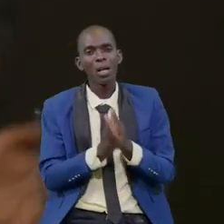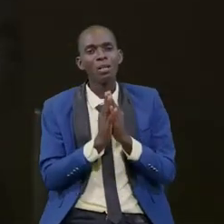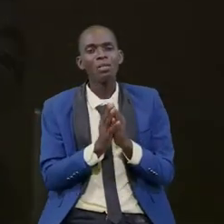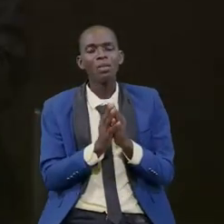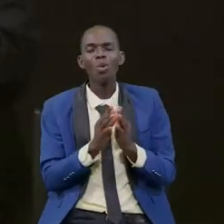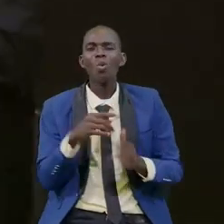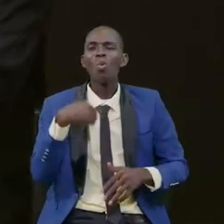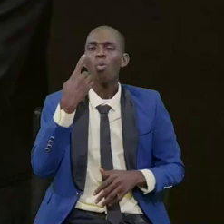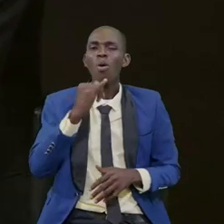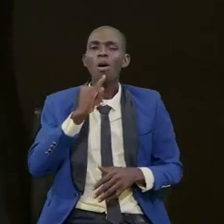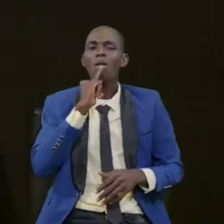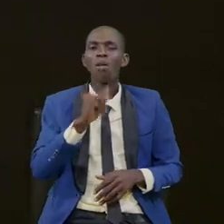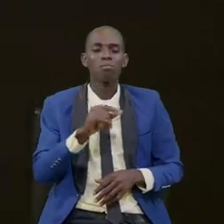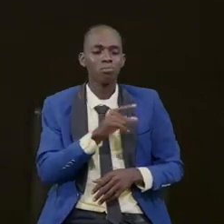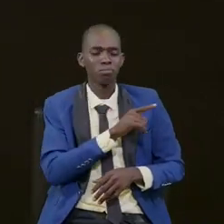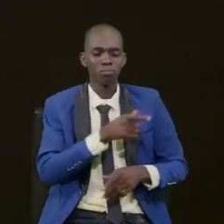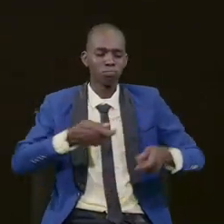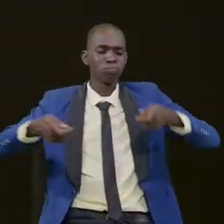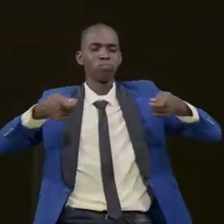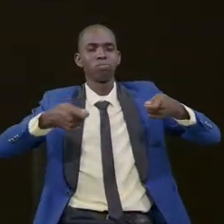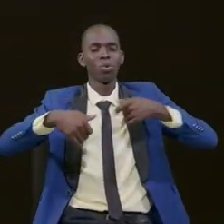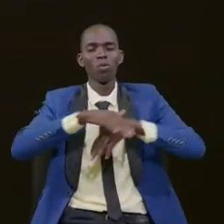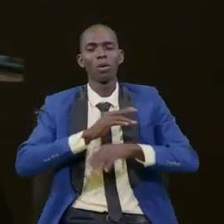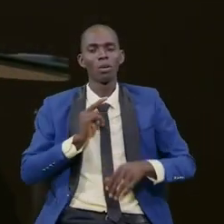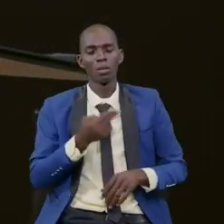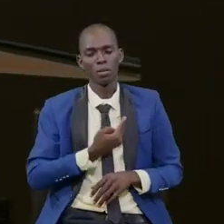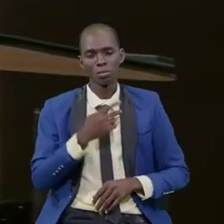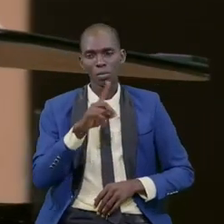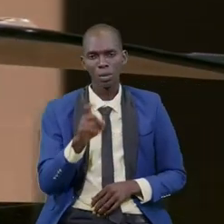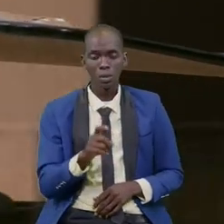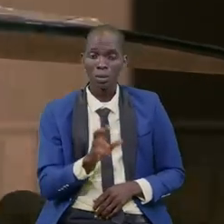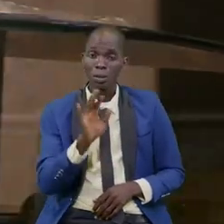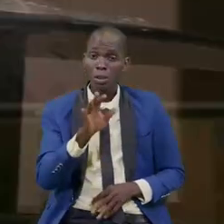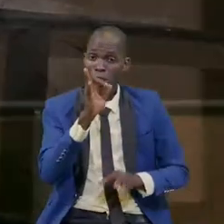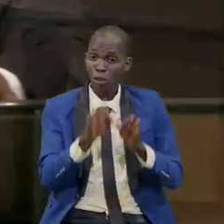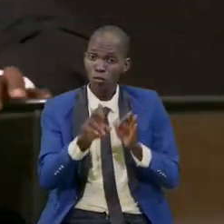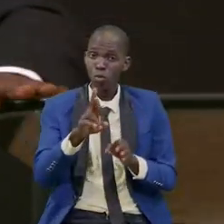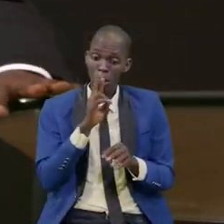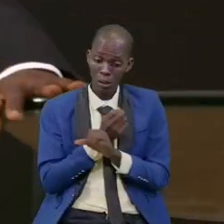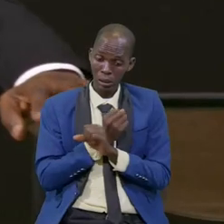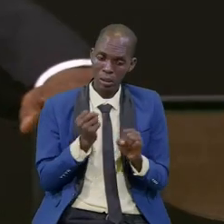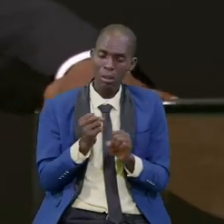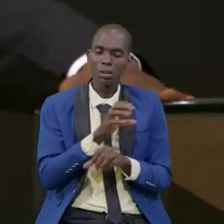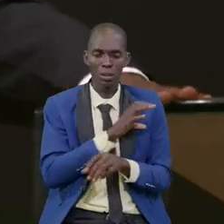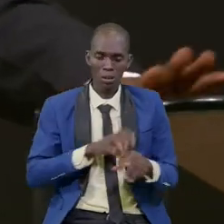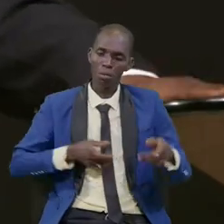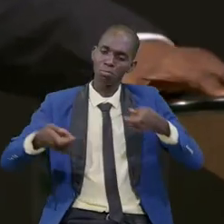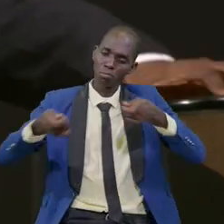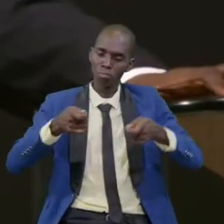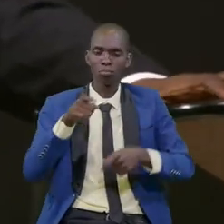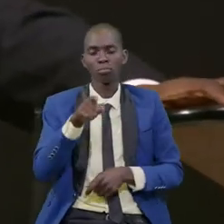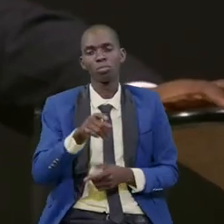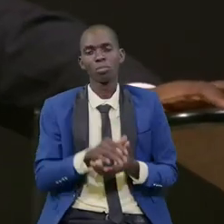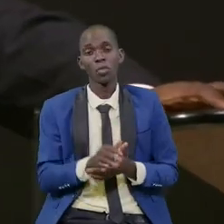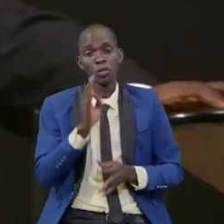Et qui serait notre maître? Et si tu es né de nouveau, Christ est le Seigneur de ta vie.